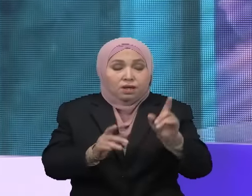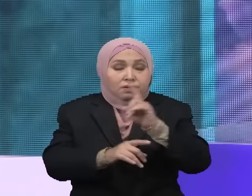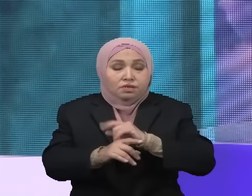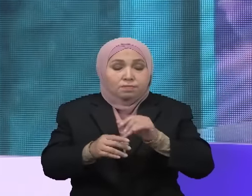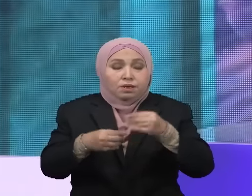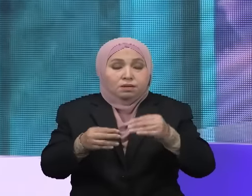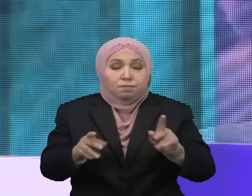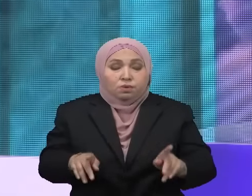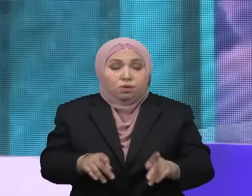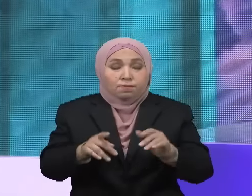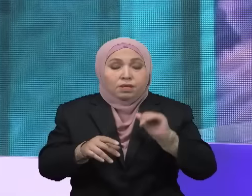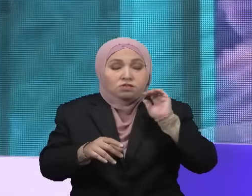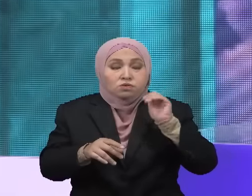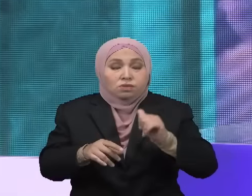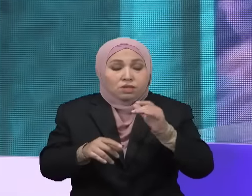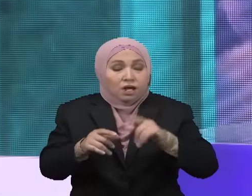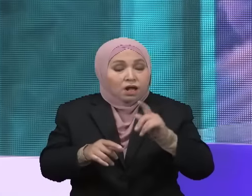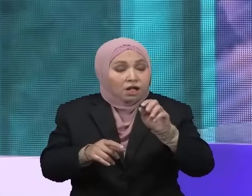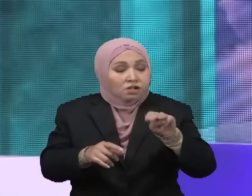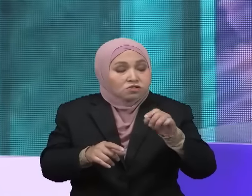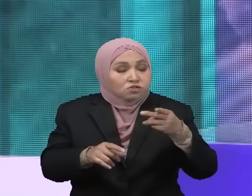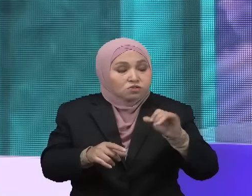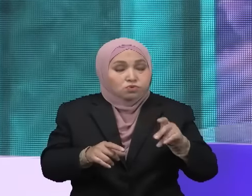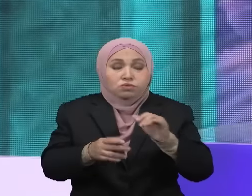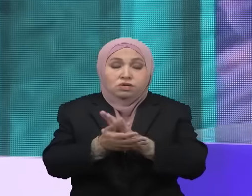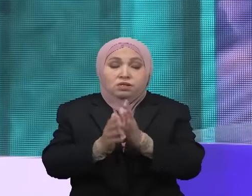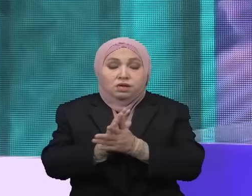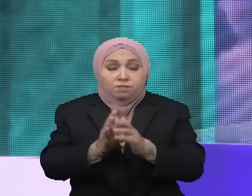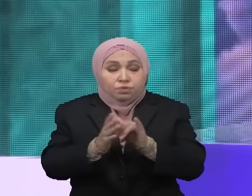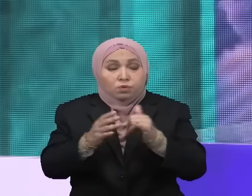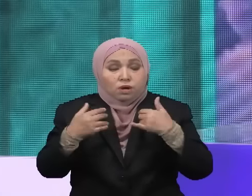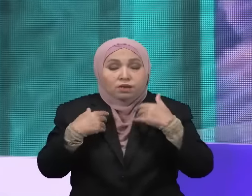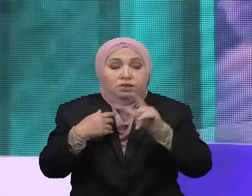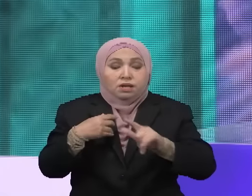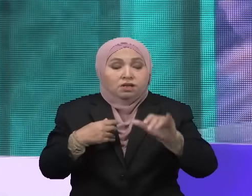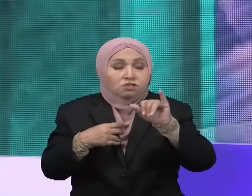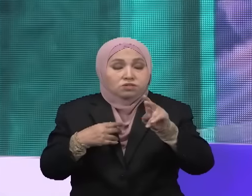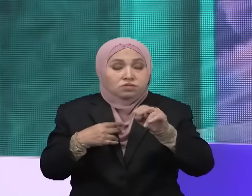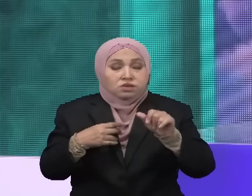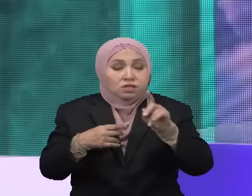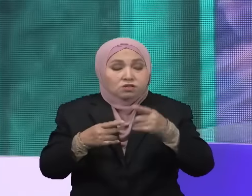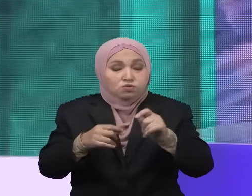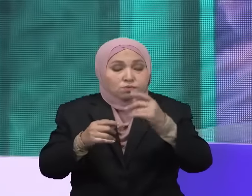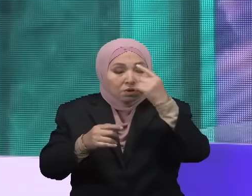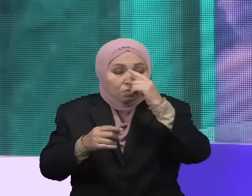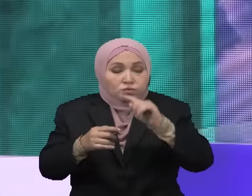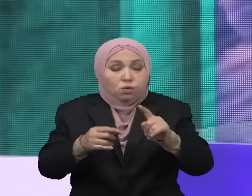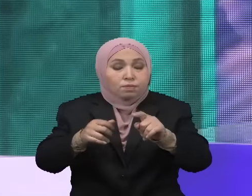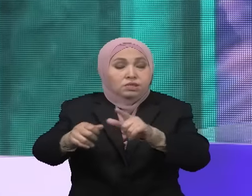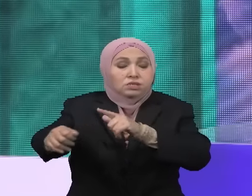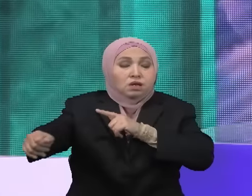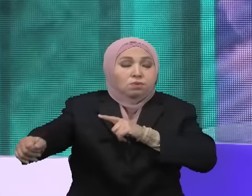bagi peluang lah. Semalam dah awal tahajud. Oh, contohnya kan. Jadi itu adalah jin yang cuba